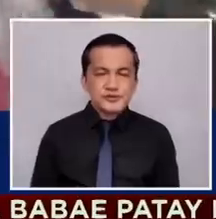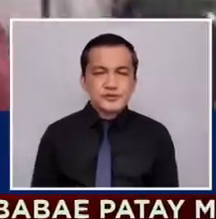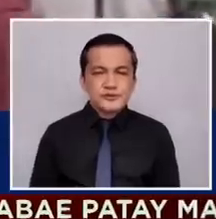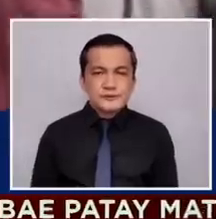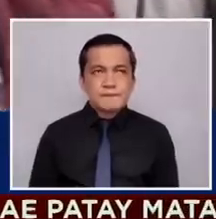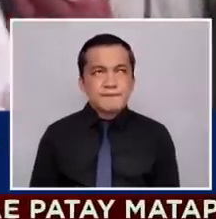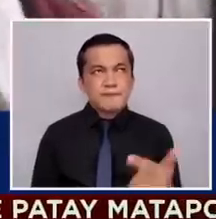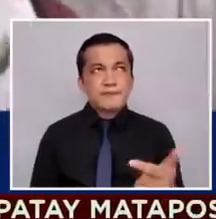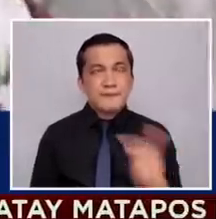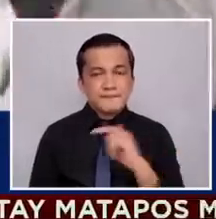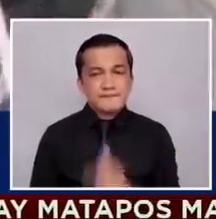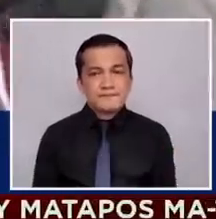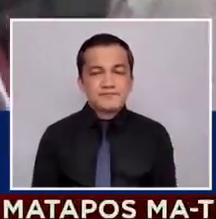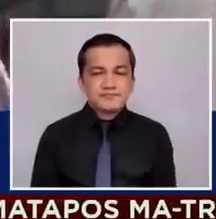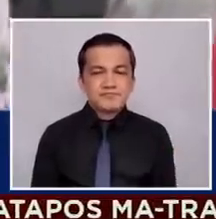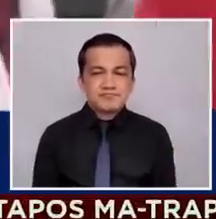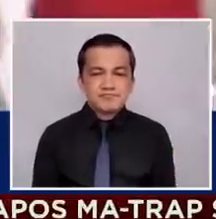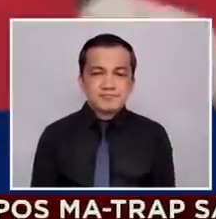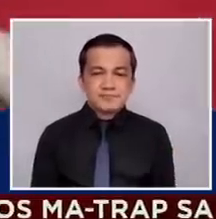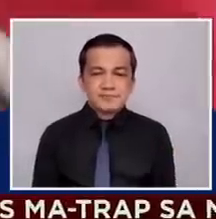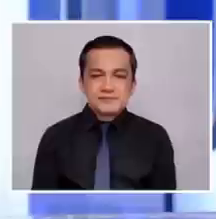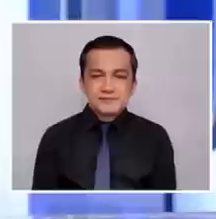Pascual, ABS-CBN News.